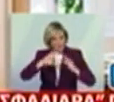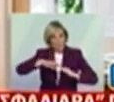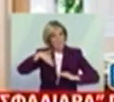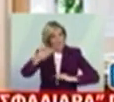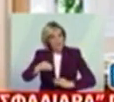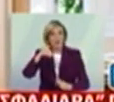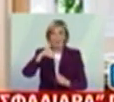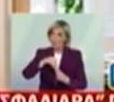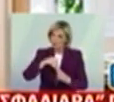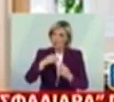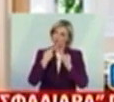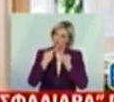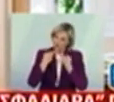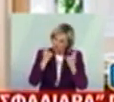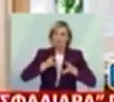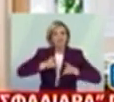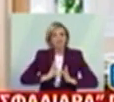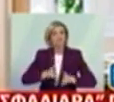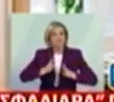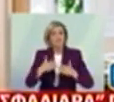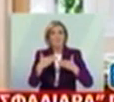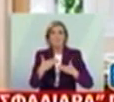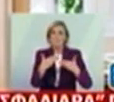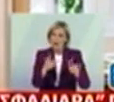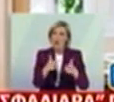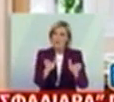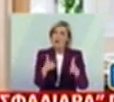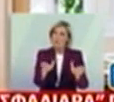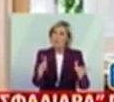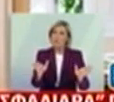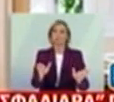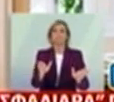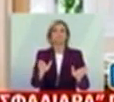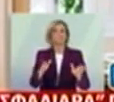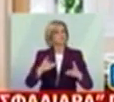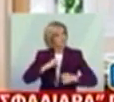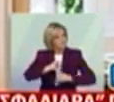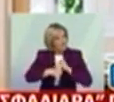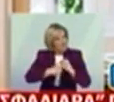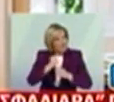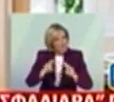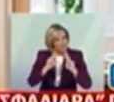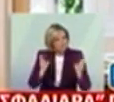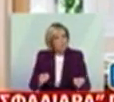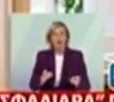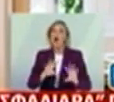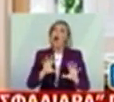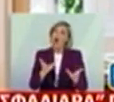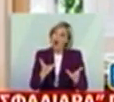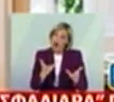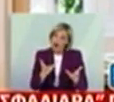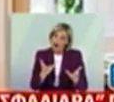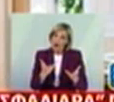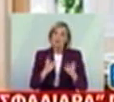επισήμως. Mm. Υπάρχουν οι διαρροές σχετικά με το τι προβλέπει. Προβλέπει το γάμο των ομόφυλων ζευγαριών, προβλέπει τη δυνατότητα τα